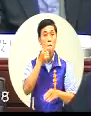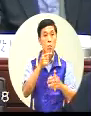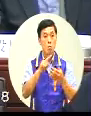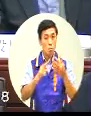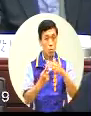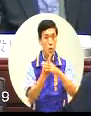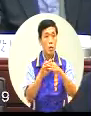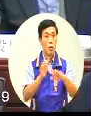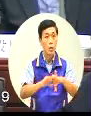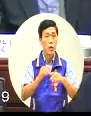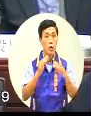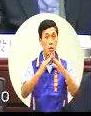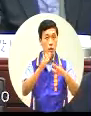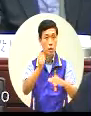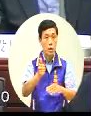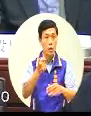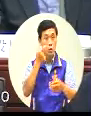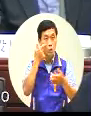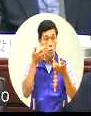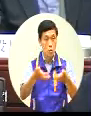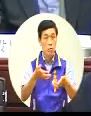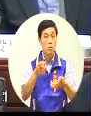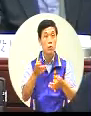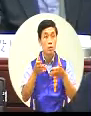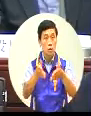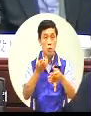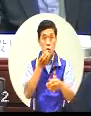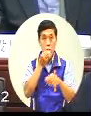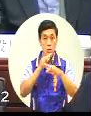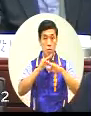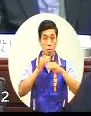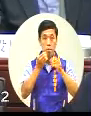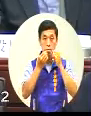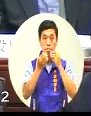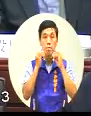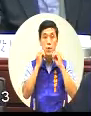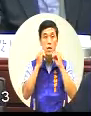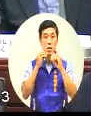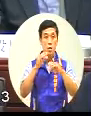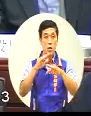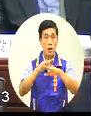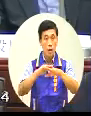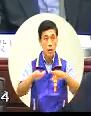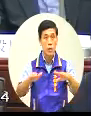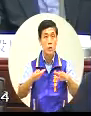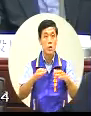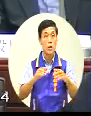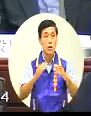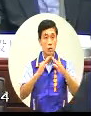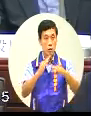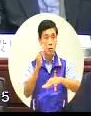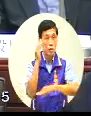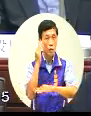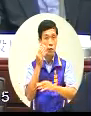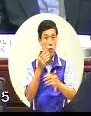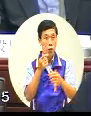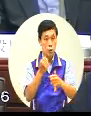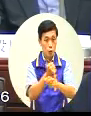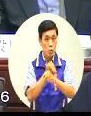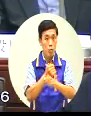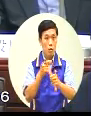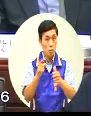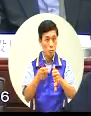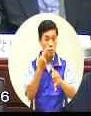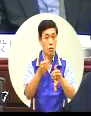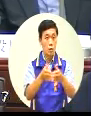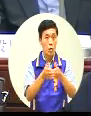也很重视，说一定要把食品的安全呢列为市政的首要的一个任务，所以在前年的七月呢就已经